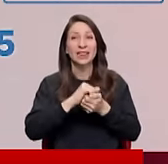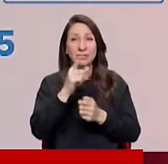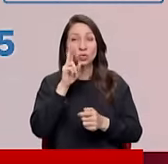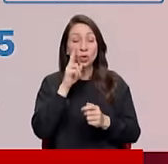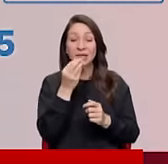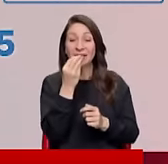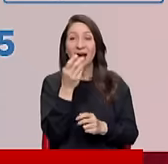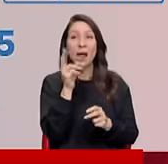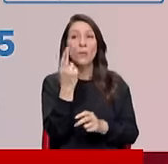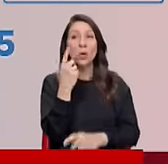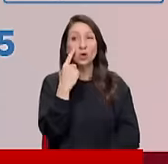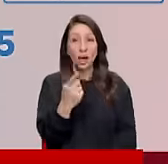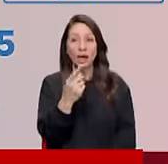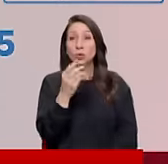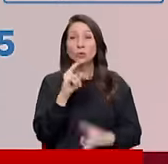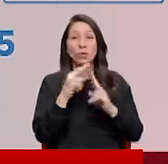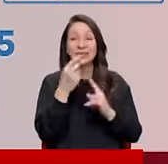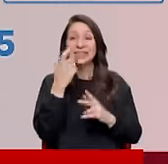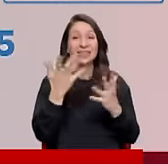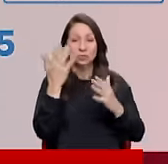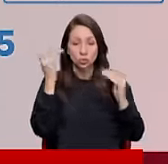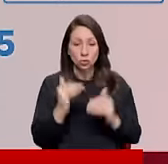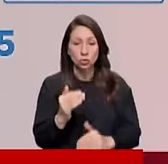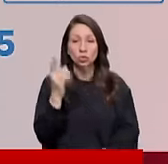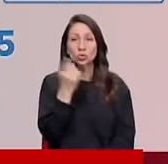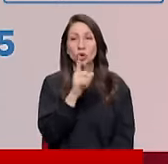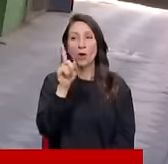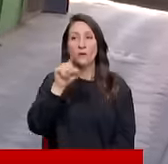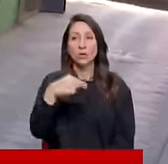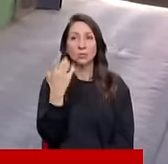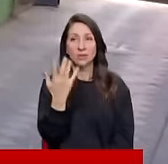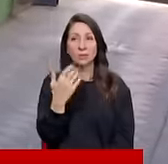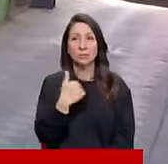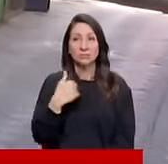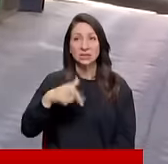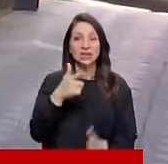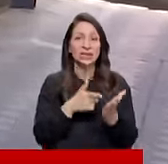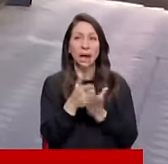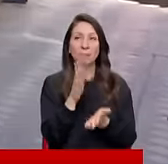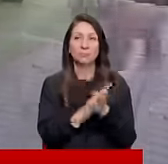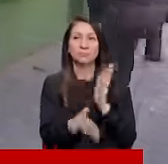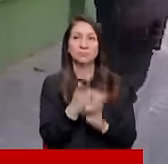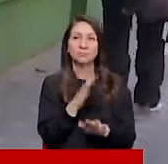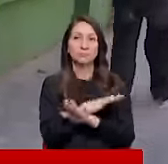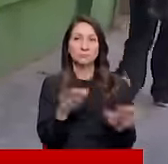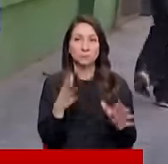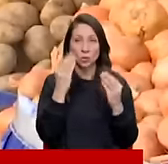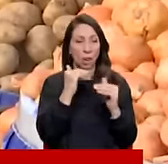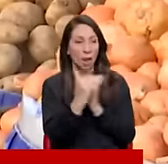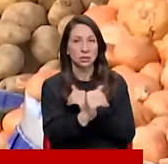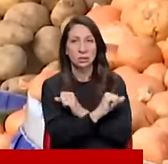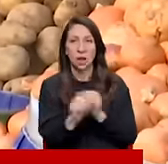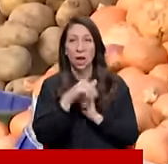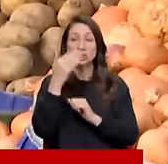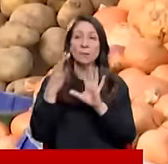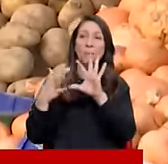küresel gıda raporuna göre dünyadaki yıllık düşüş %10,5. Bizde çünkü tarım diye bir şey kalmadı artık. Olan halka oluyor. Her